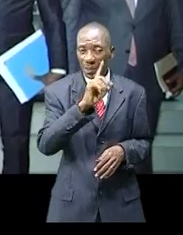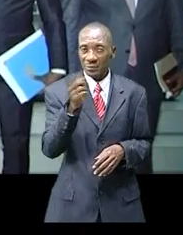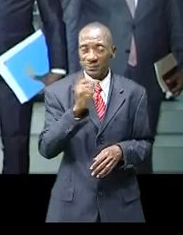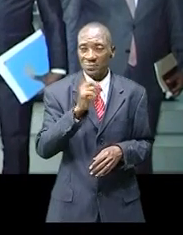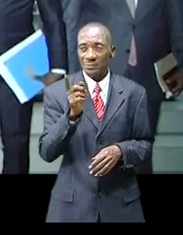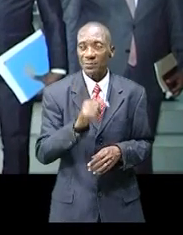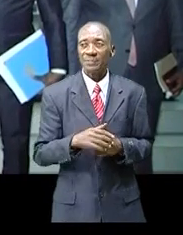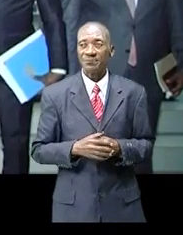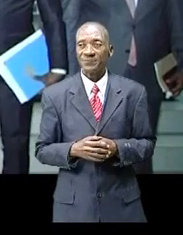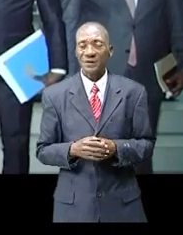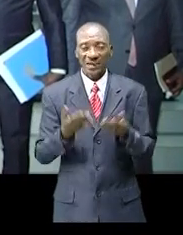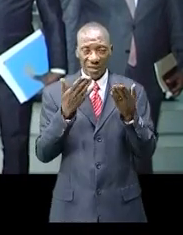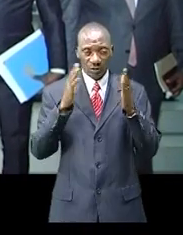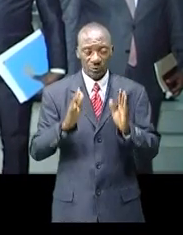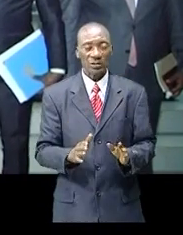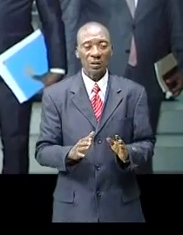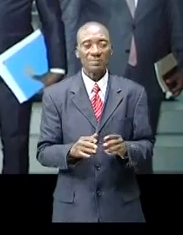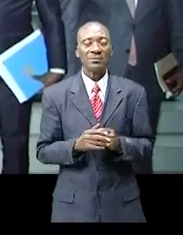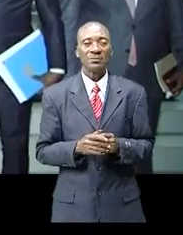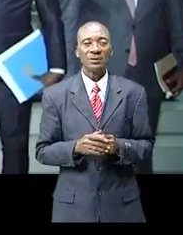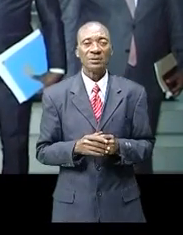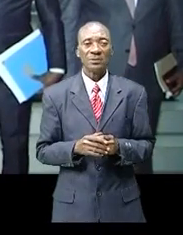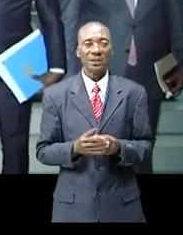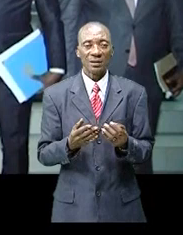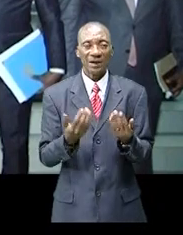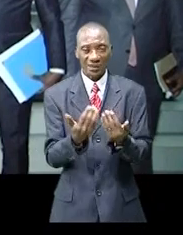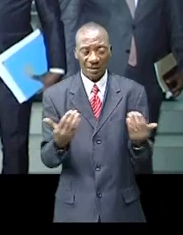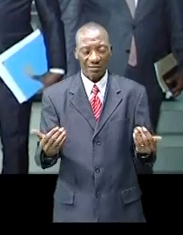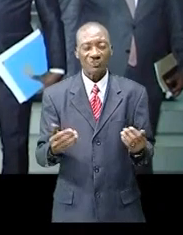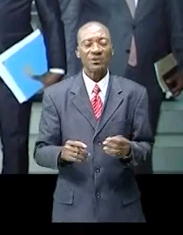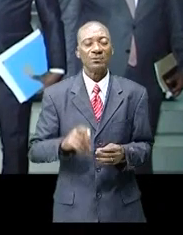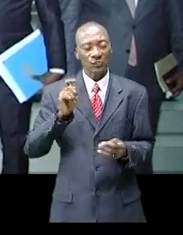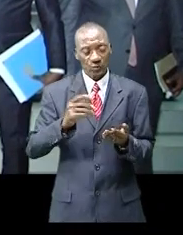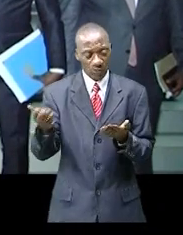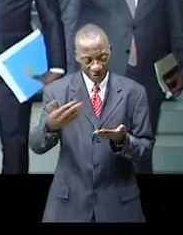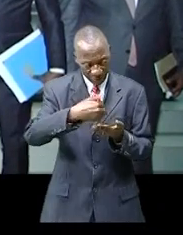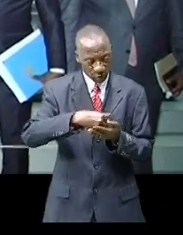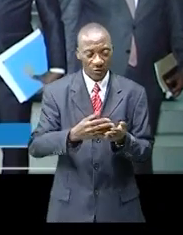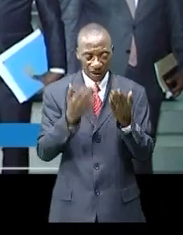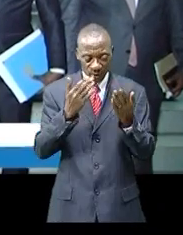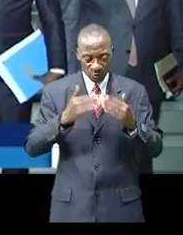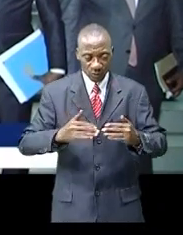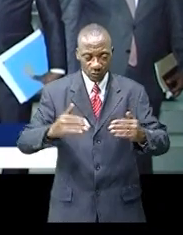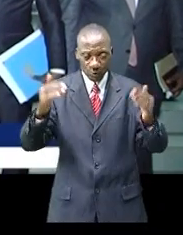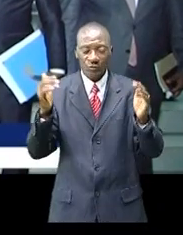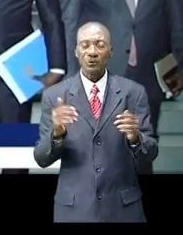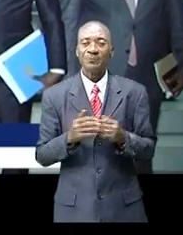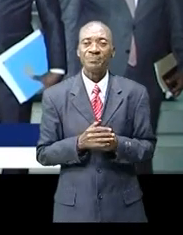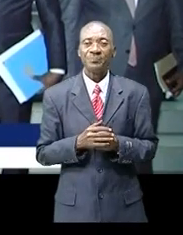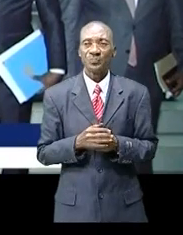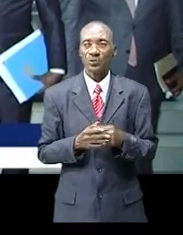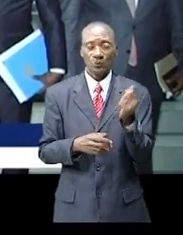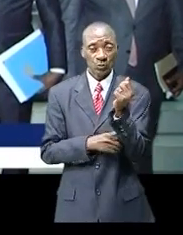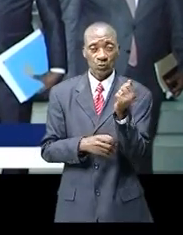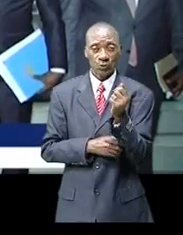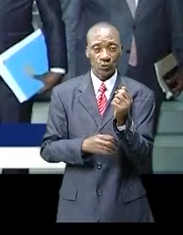pas? Les étudiants vont continuer avec leurs études. Ceux qui ont